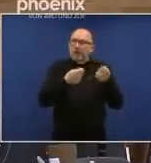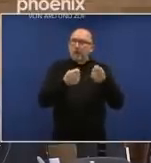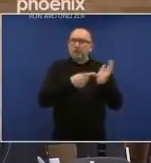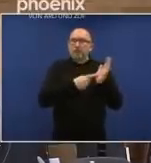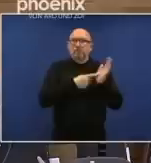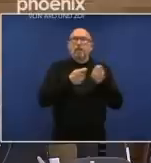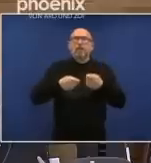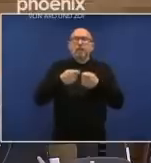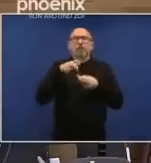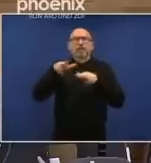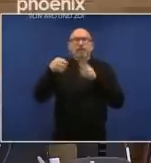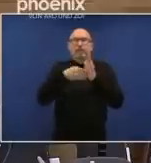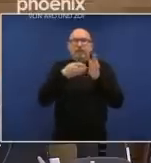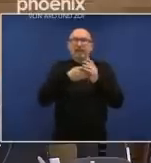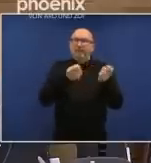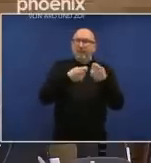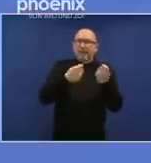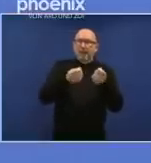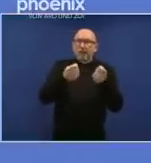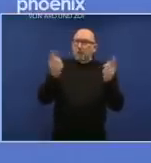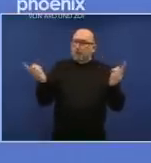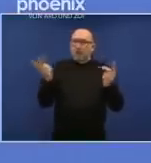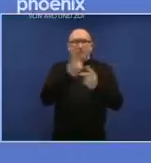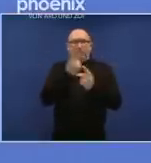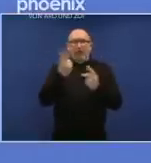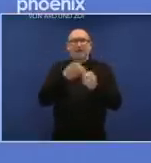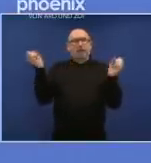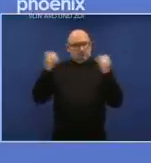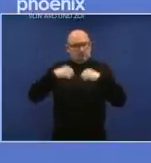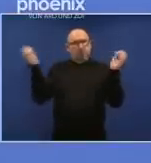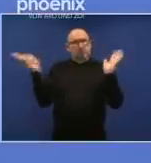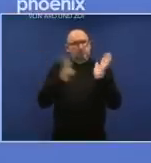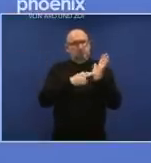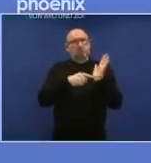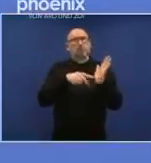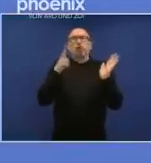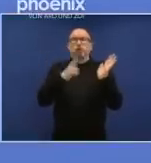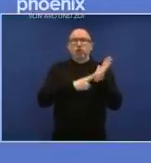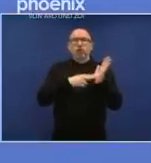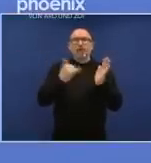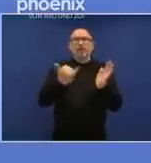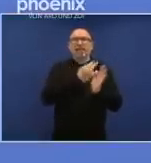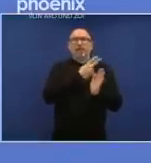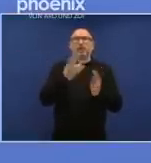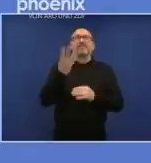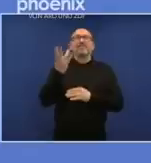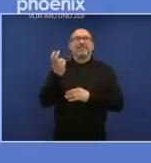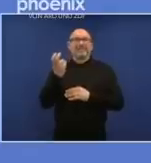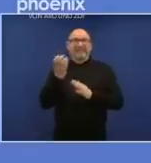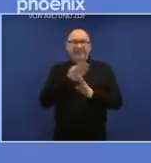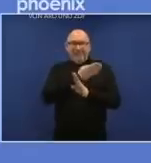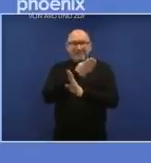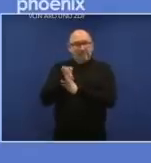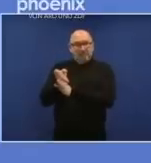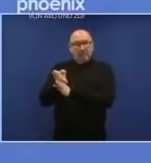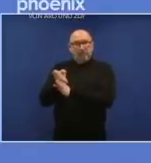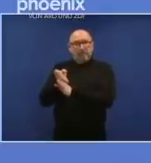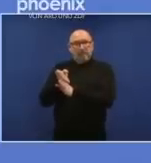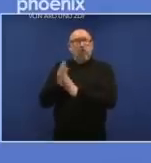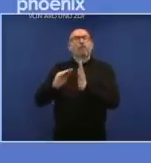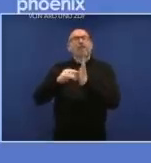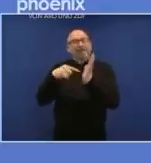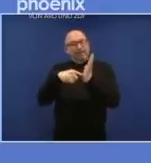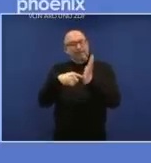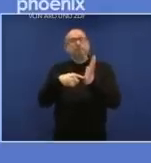der Bundesregierung. Und dieser Vertrag ist gültig. Er läuft bis Ende 2024. In dem Vertrag ist zumindest